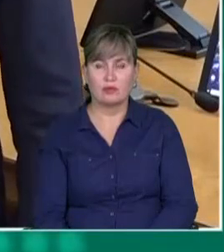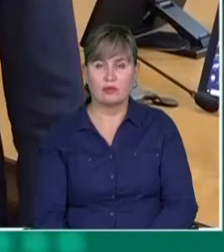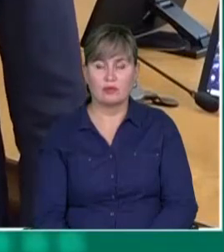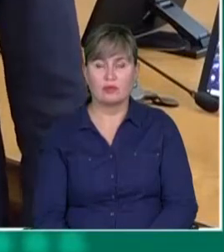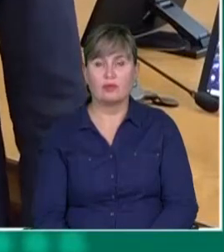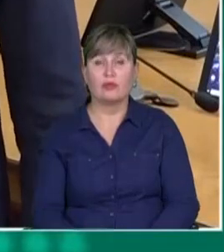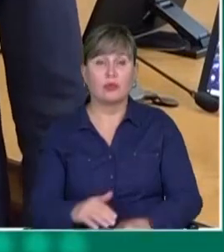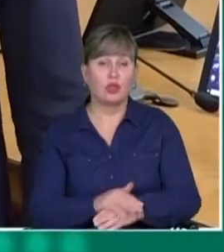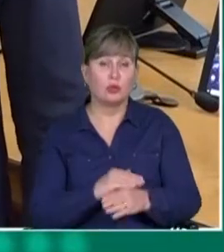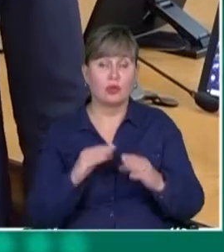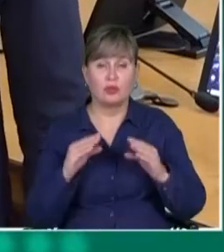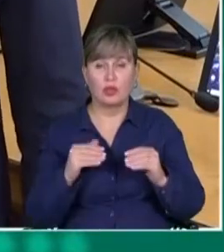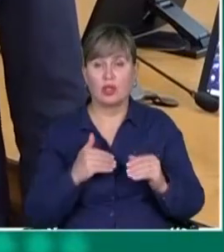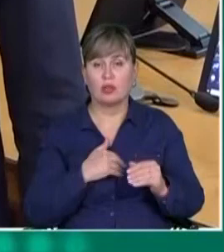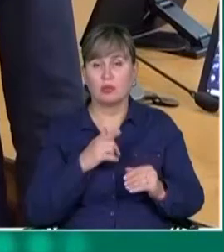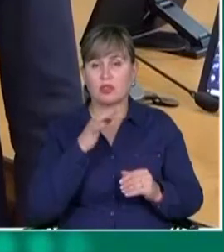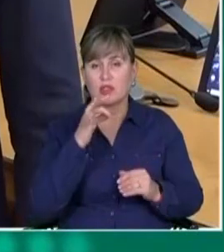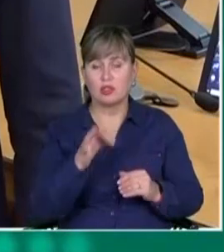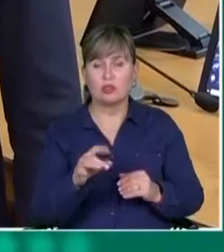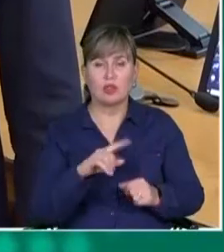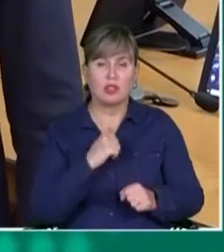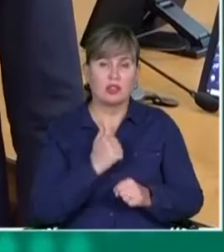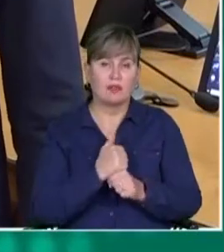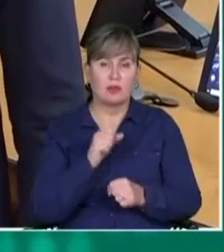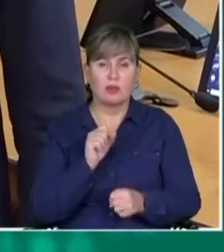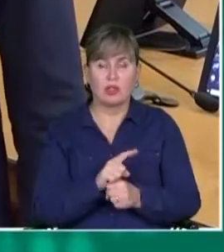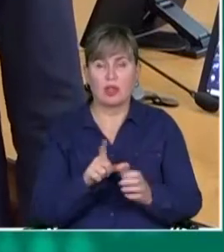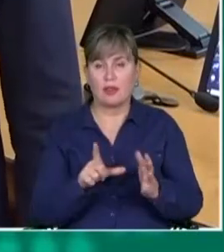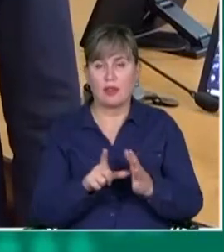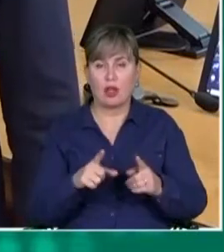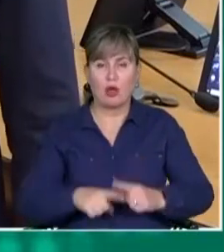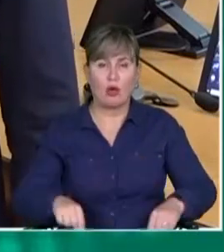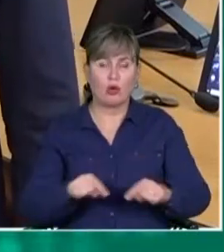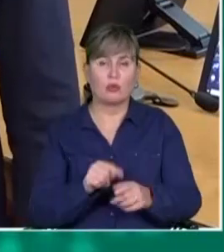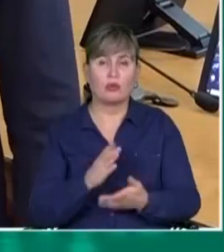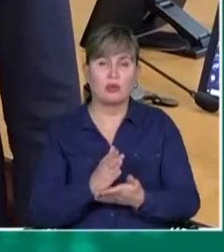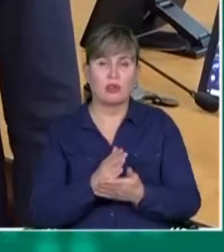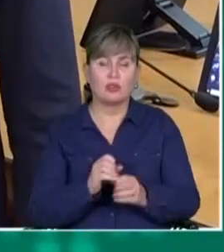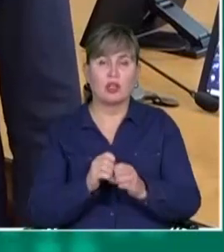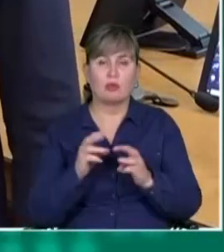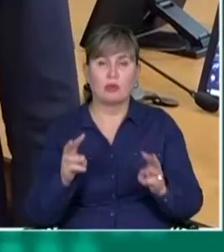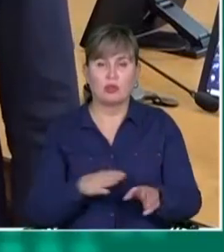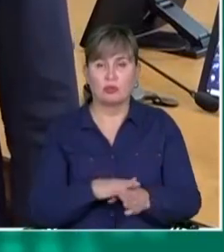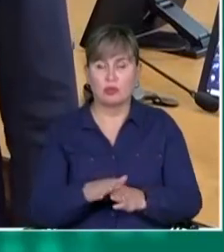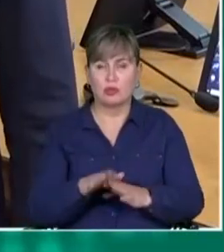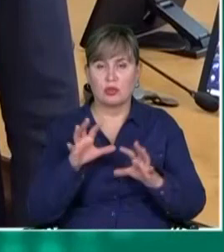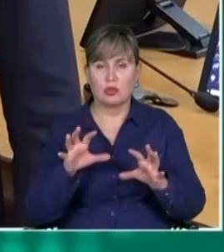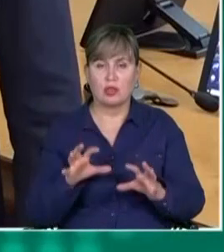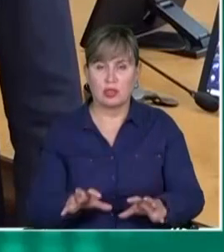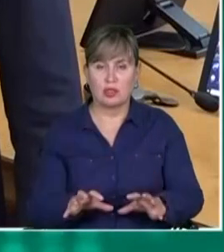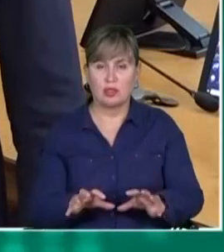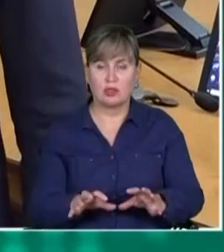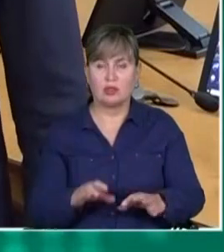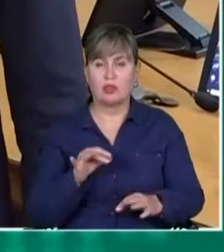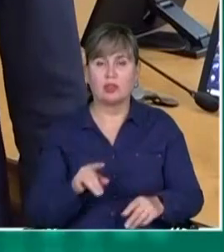Добрый вечер, студия. Хотелось бы отметить, что основными задачами налоговых органов являются обеспечение соблюдения налогового законодательства,